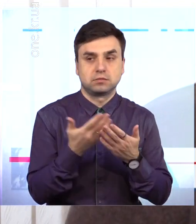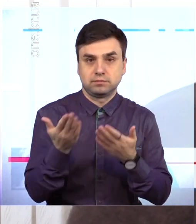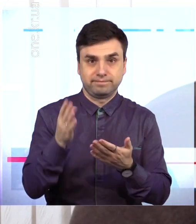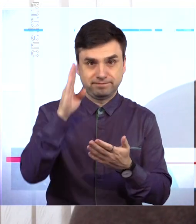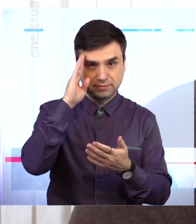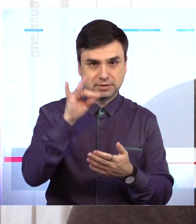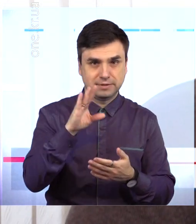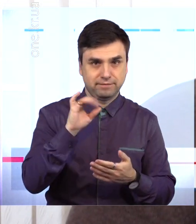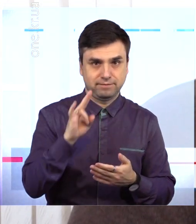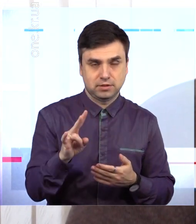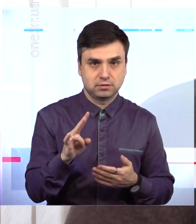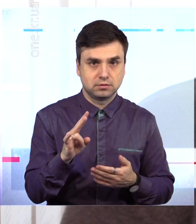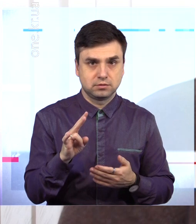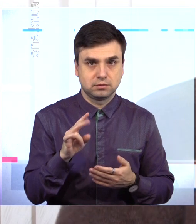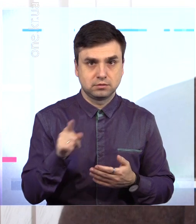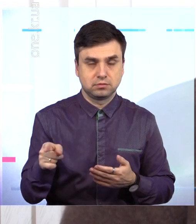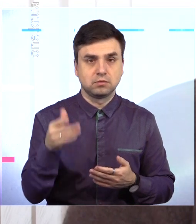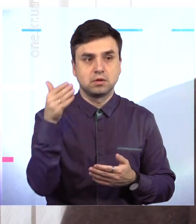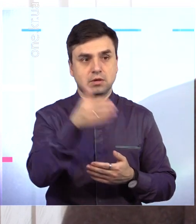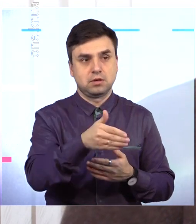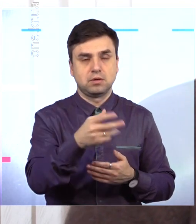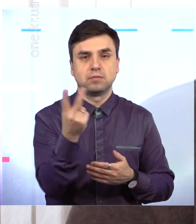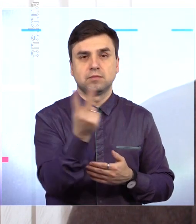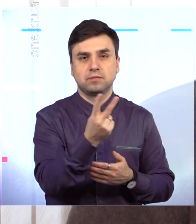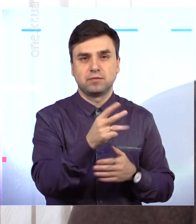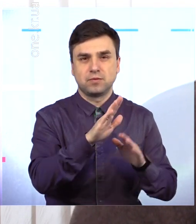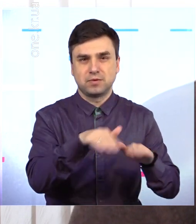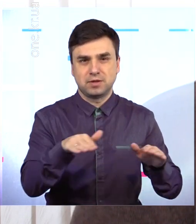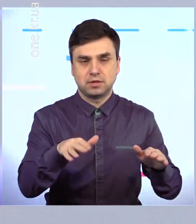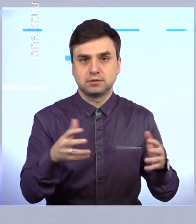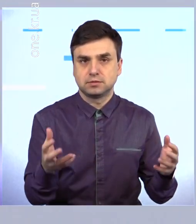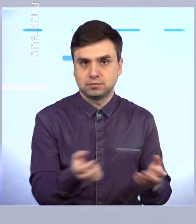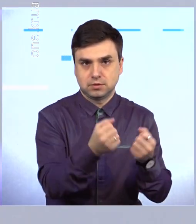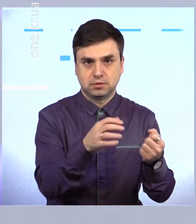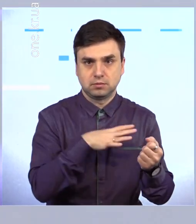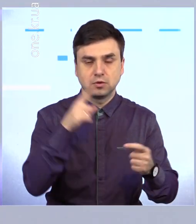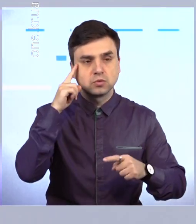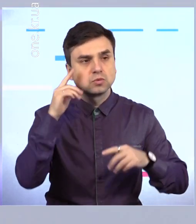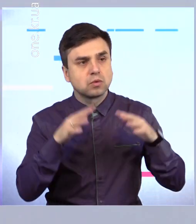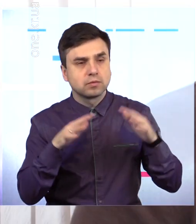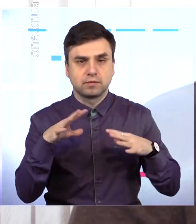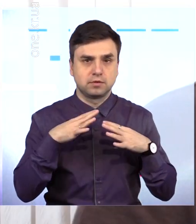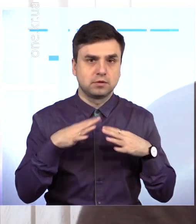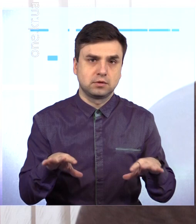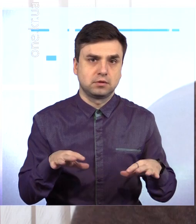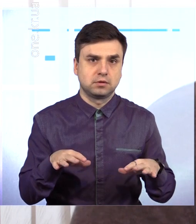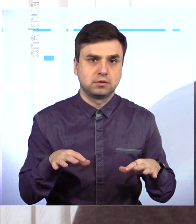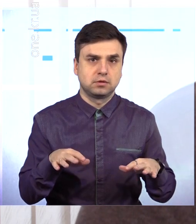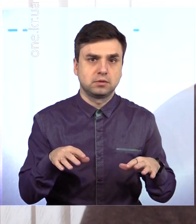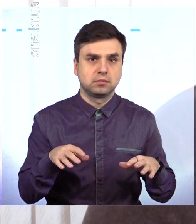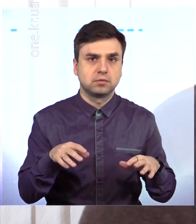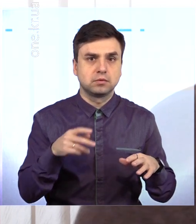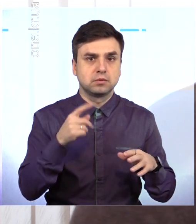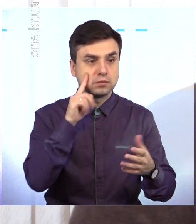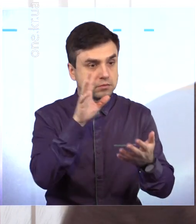Иван Сементовский, который спас двух маленьких ребят, не колебался, предпринял все